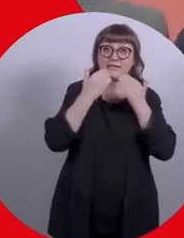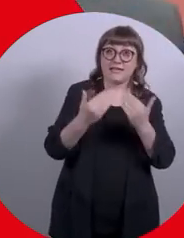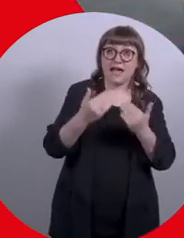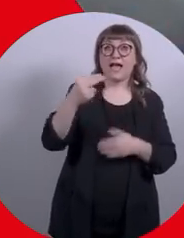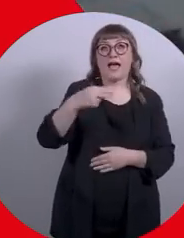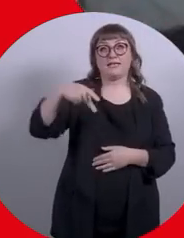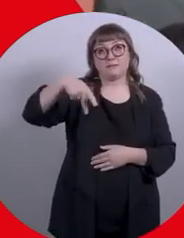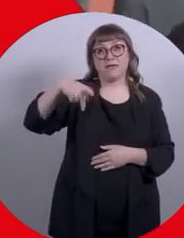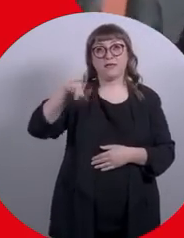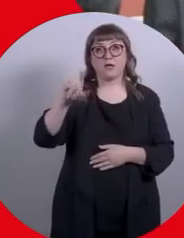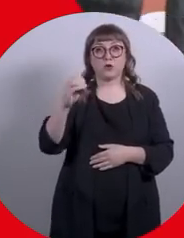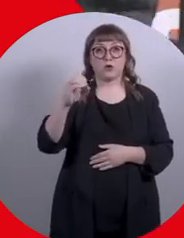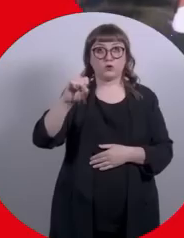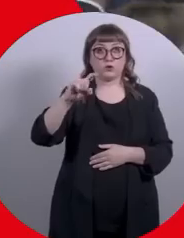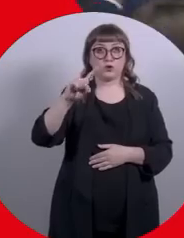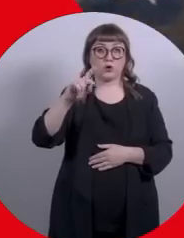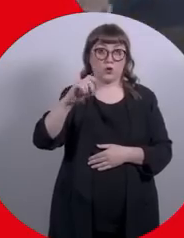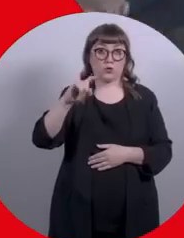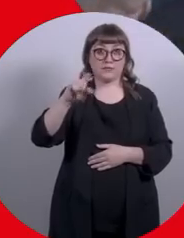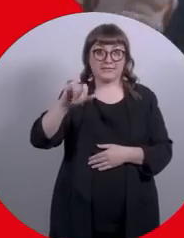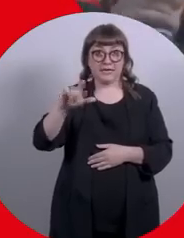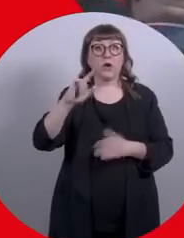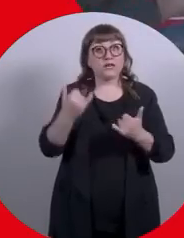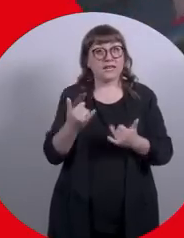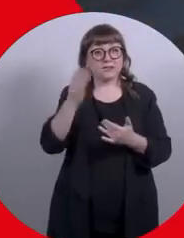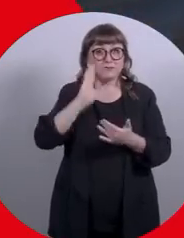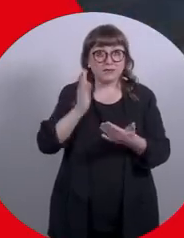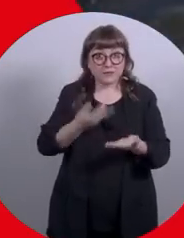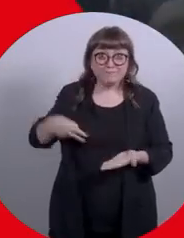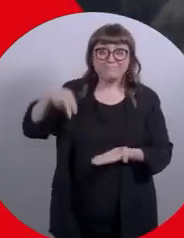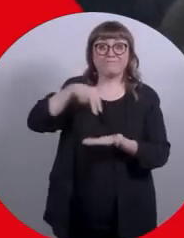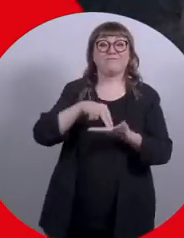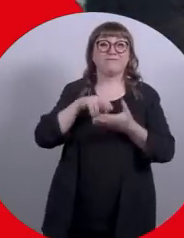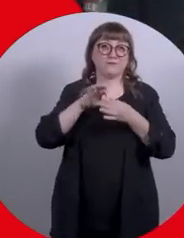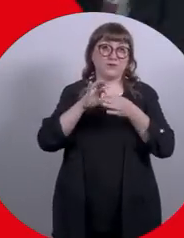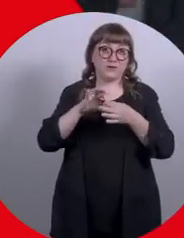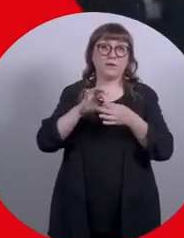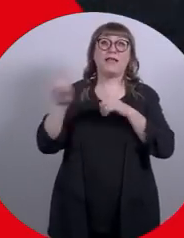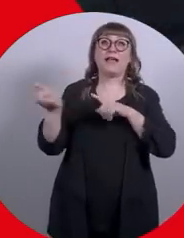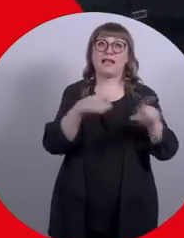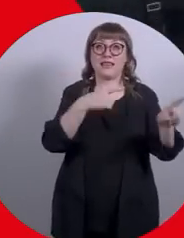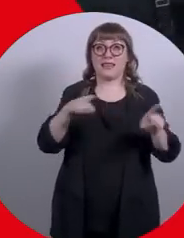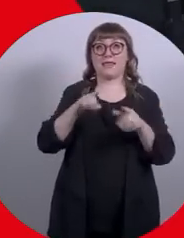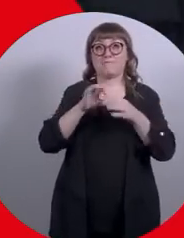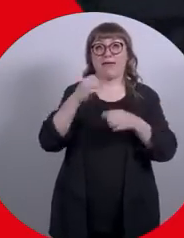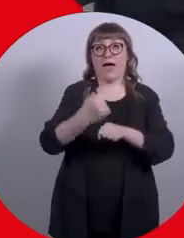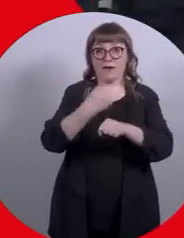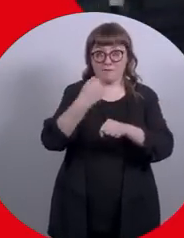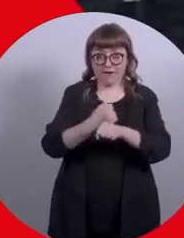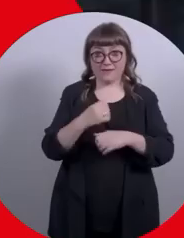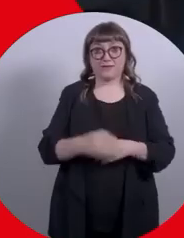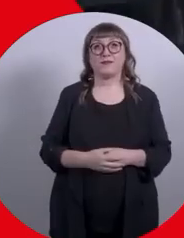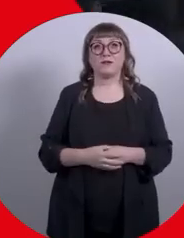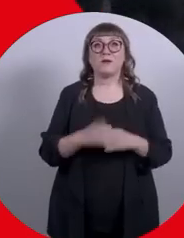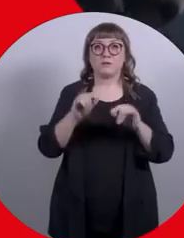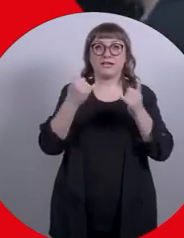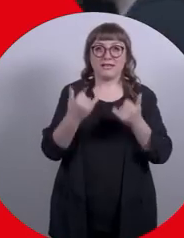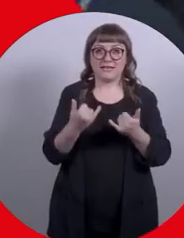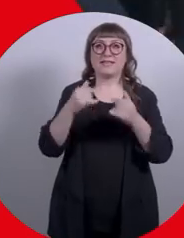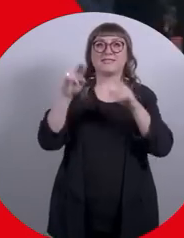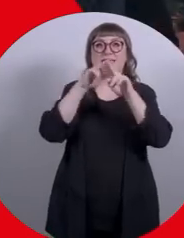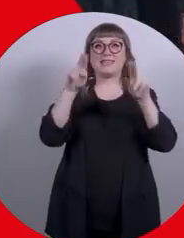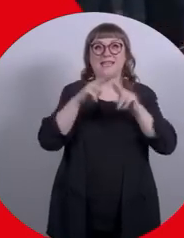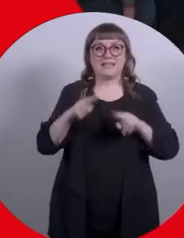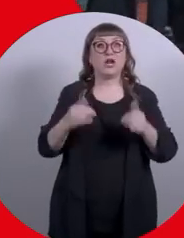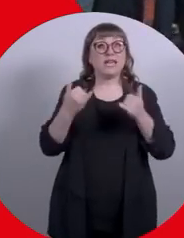euch von den Sitzplätzen zu erheben für das Lied der Arbeit und die der internationalen jetzt